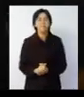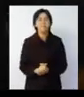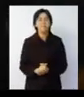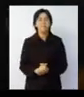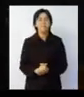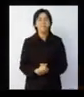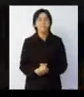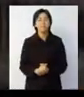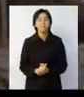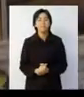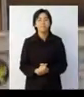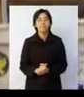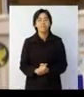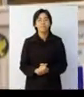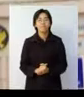เข้าไปหาเคสเลย